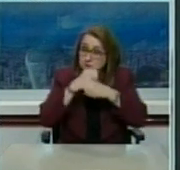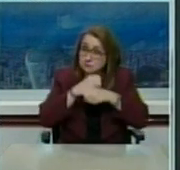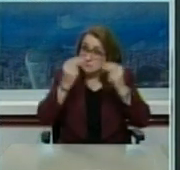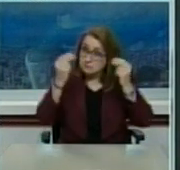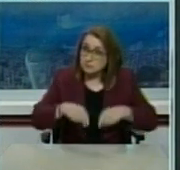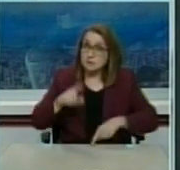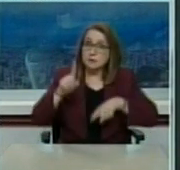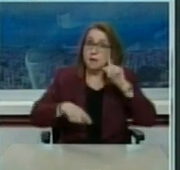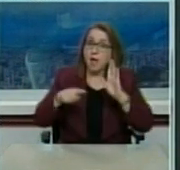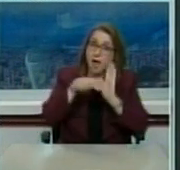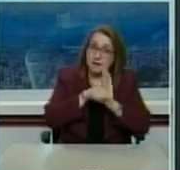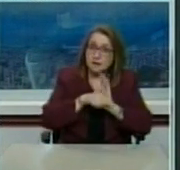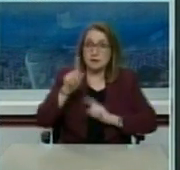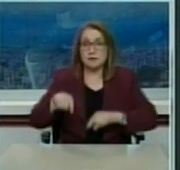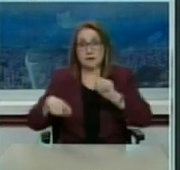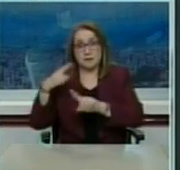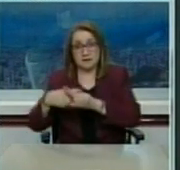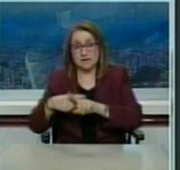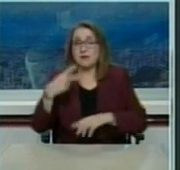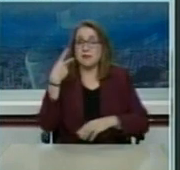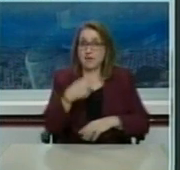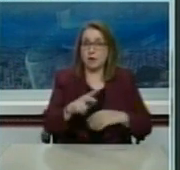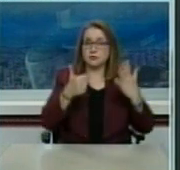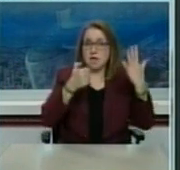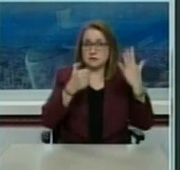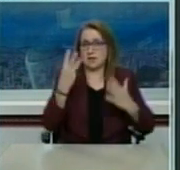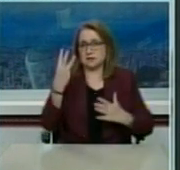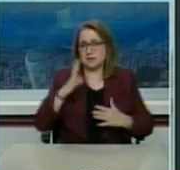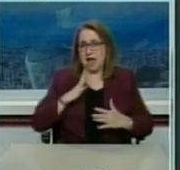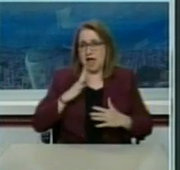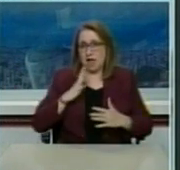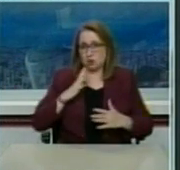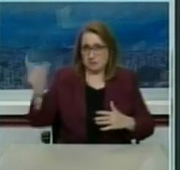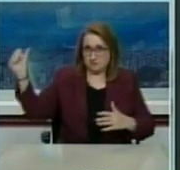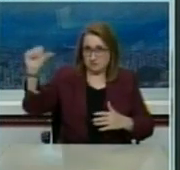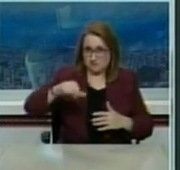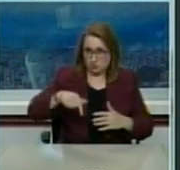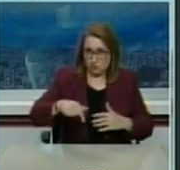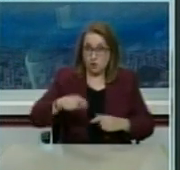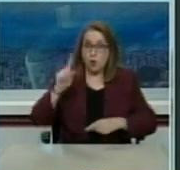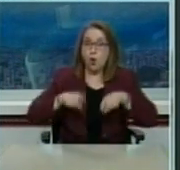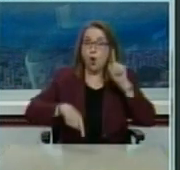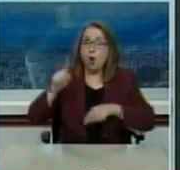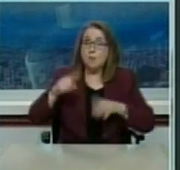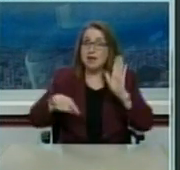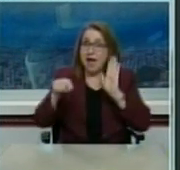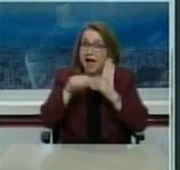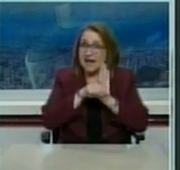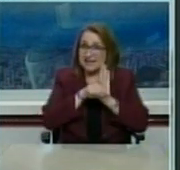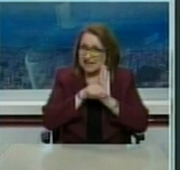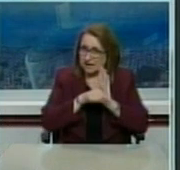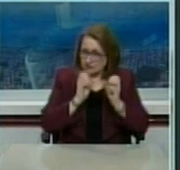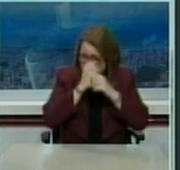των επαναπαραστέντων, σας θυμίζω 263 συμπολίτες μας. Όλοι οι επιβάτες που ήταν αρνητικοί, επίσης ενημερώθηκαν από τον